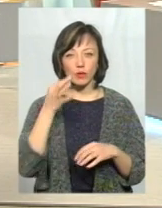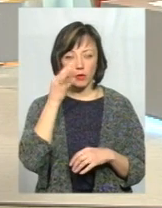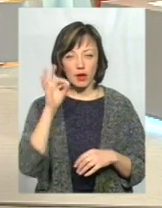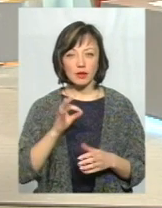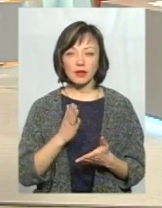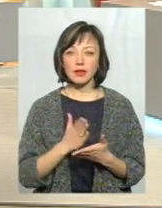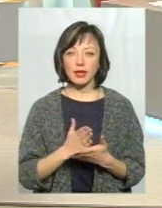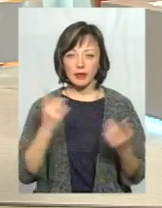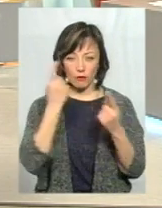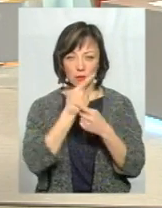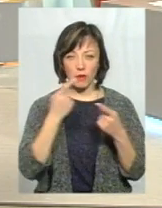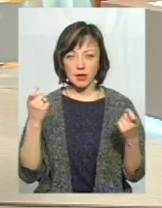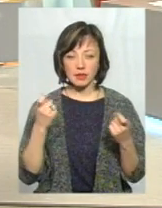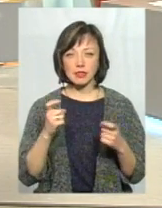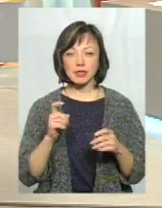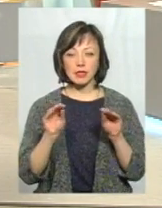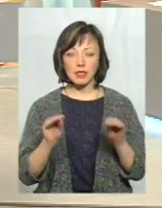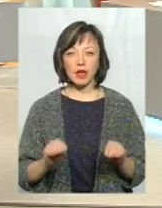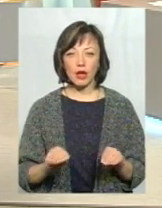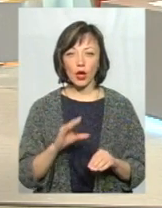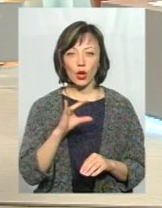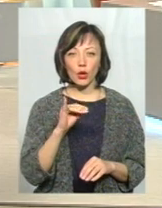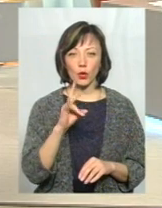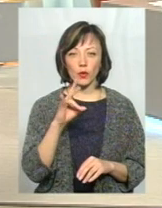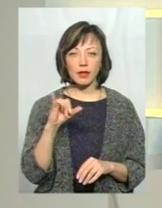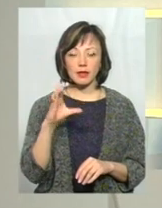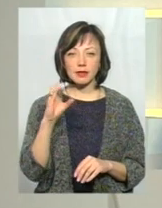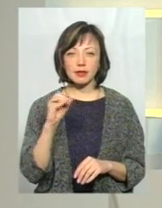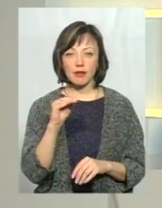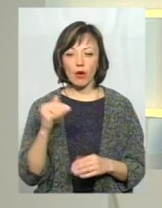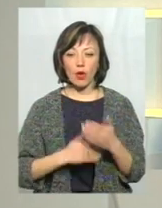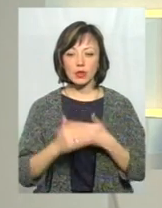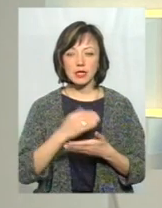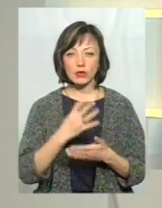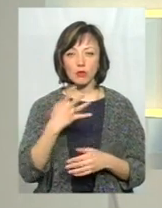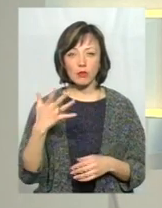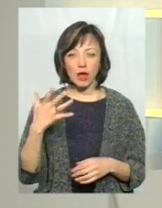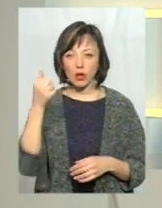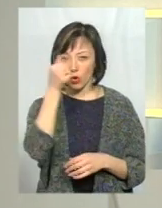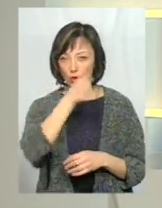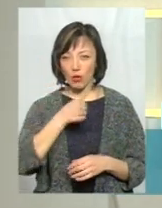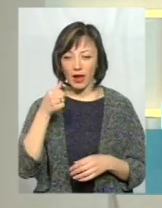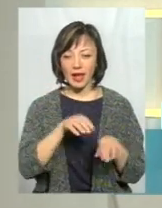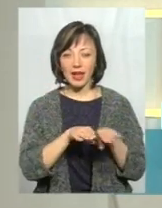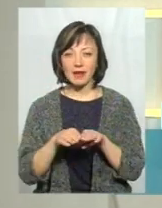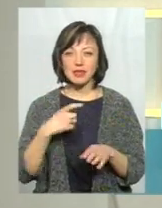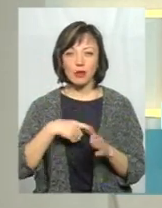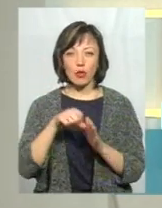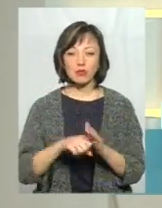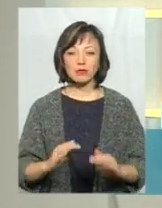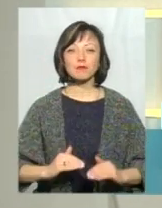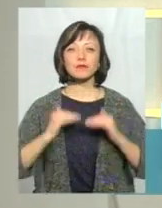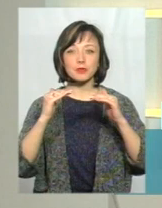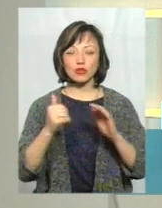Є інформація, за даними ЮНІСЕФ, що за останні 45 років рівень самогубств зріс на 60%.